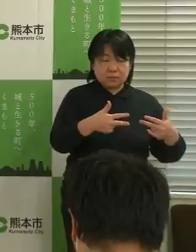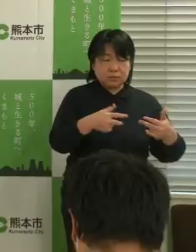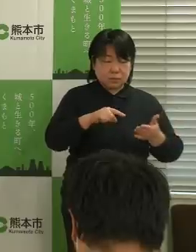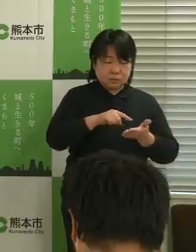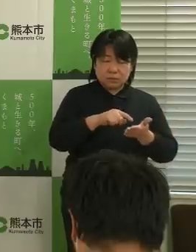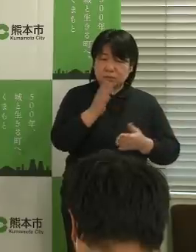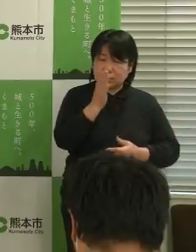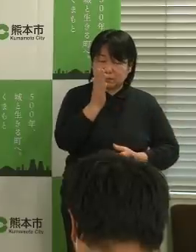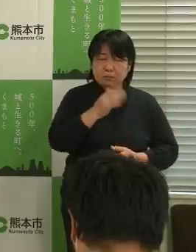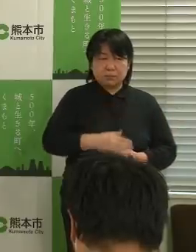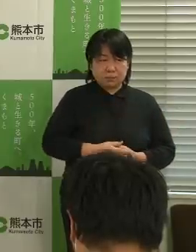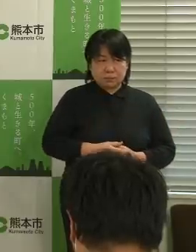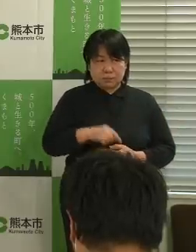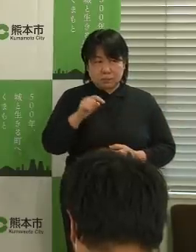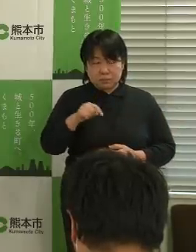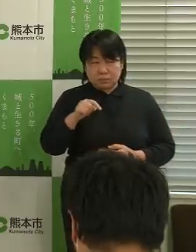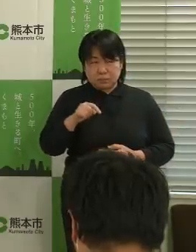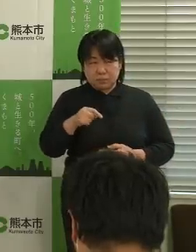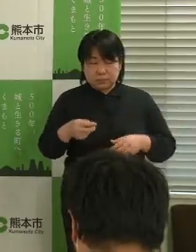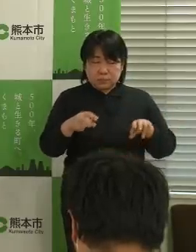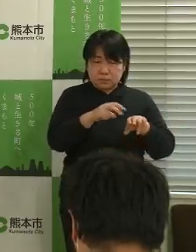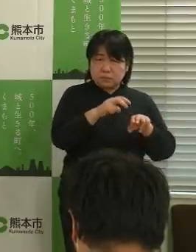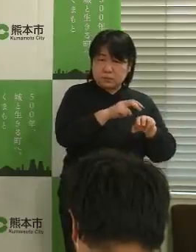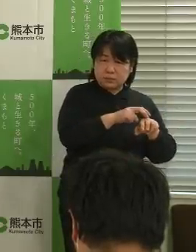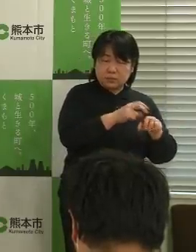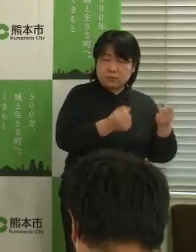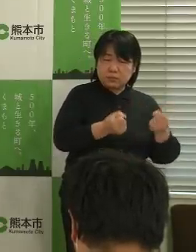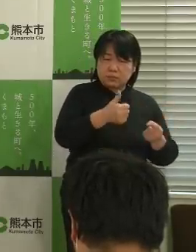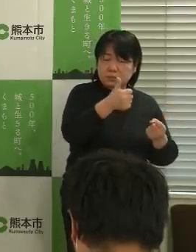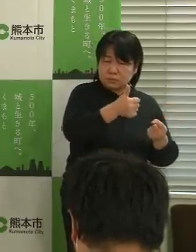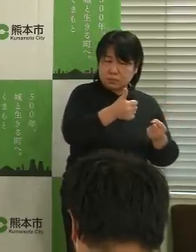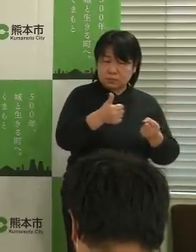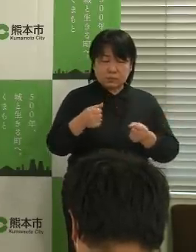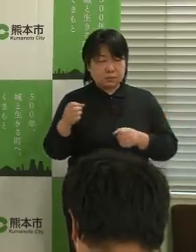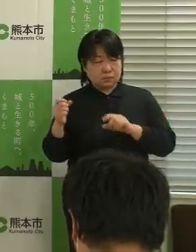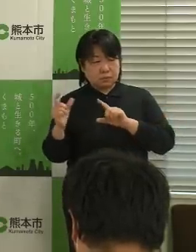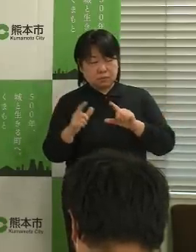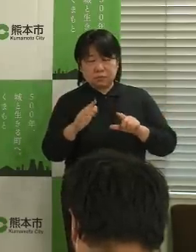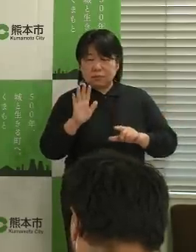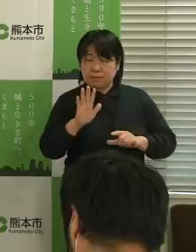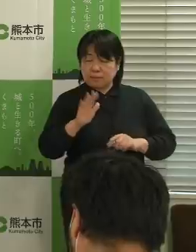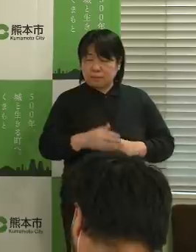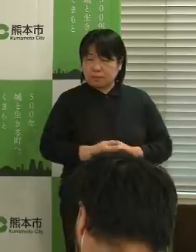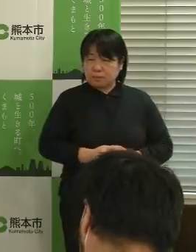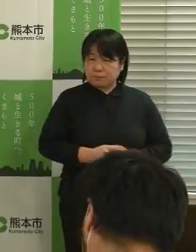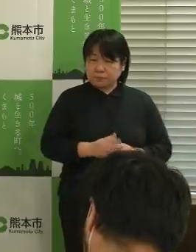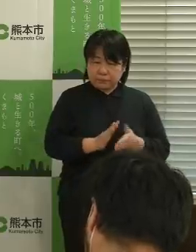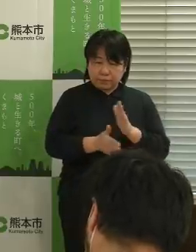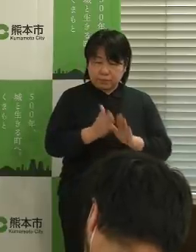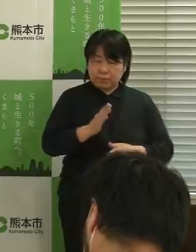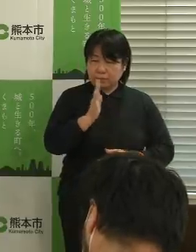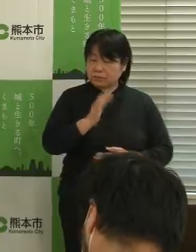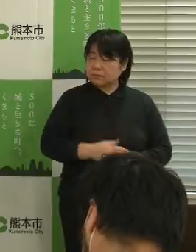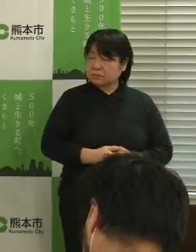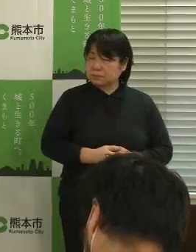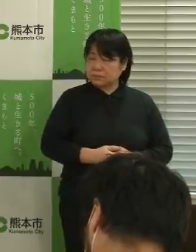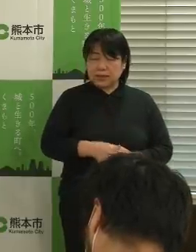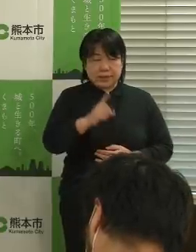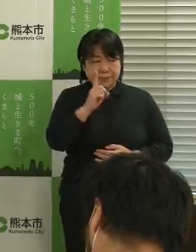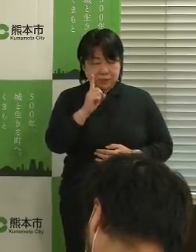ゃなくて乗客の方に呼びかけられるようなことは、うん、 そうですね、一つはまずですね、とにかく